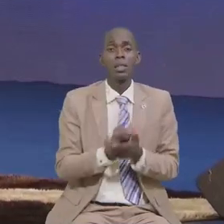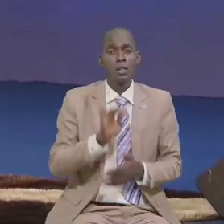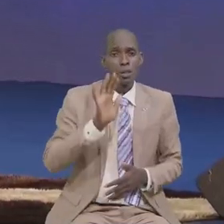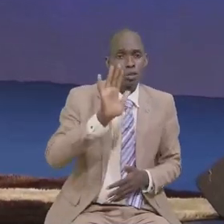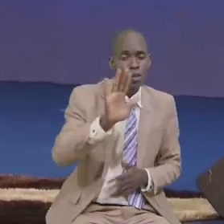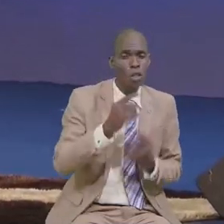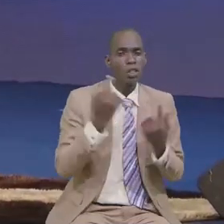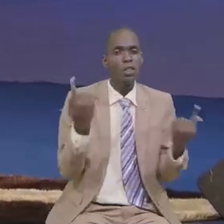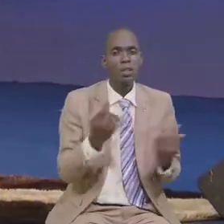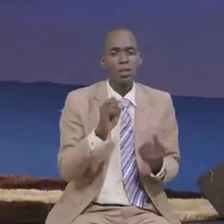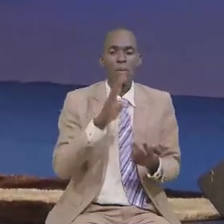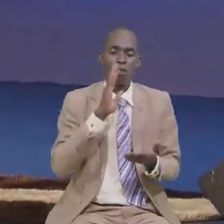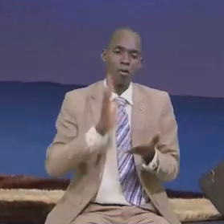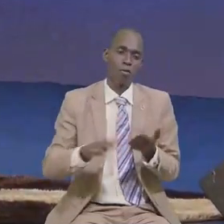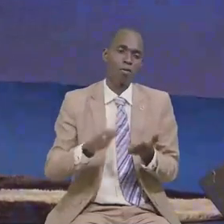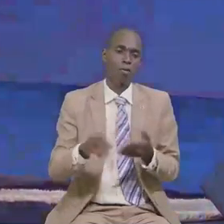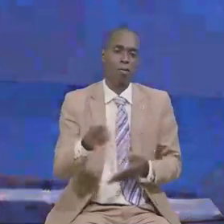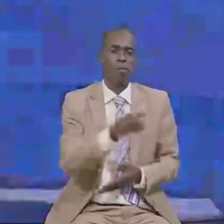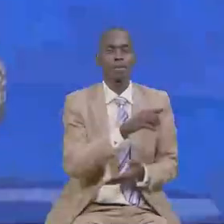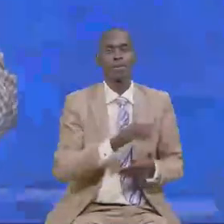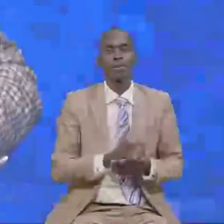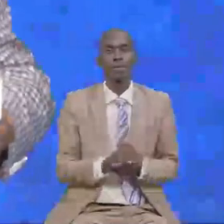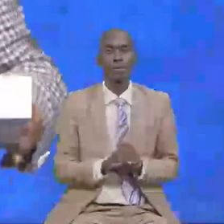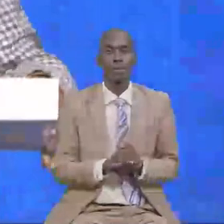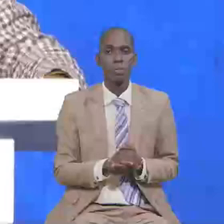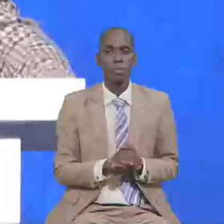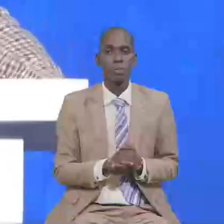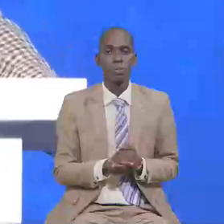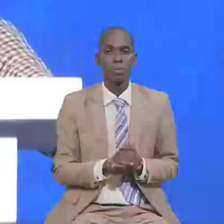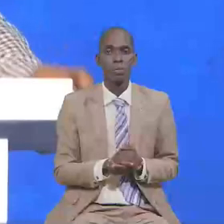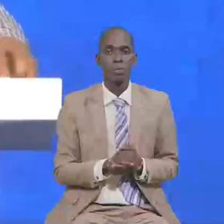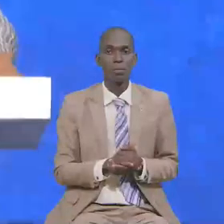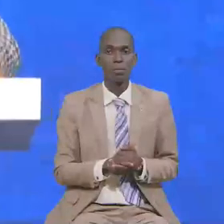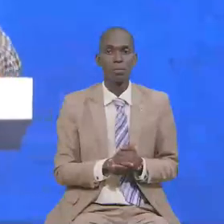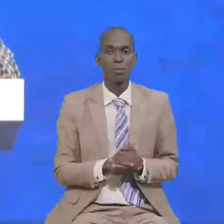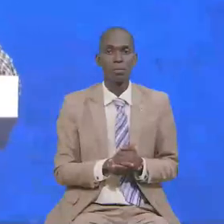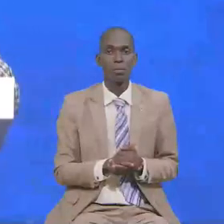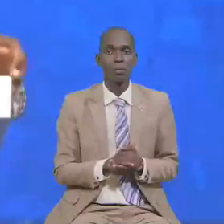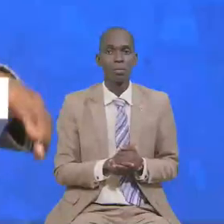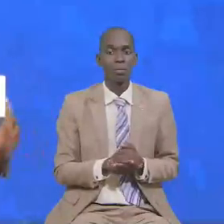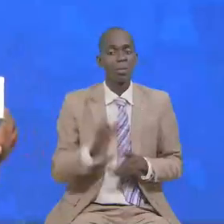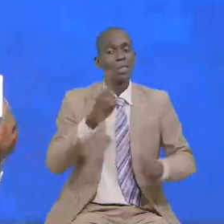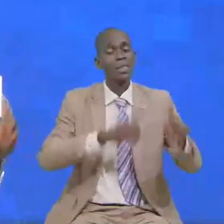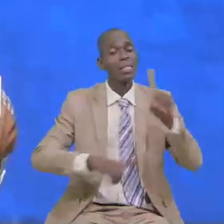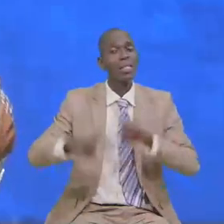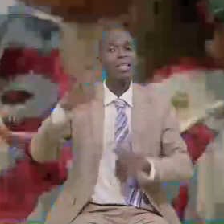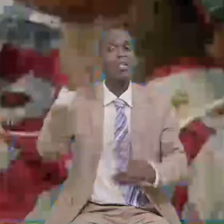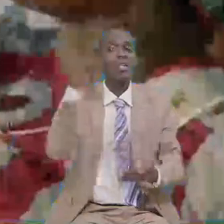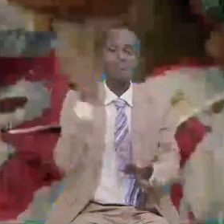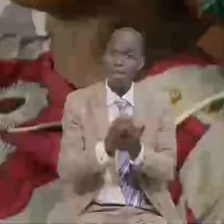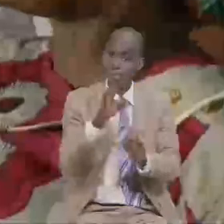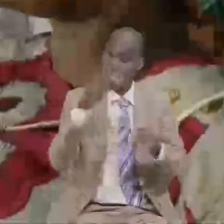tes péchés sont pardonnés. Il faut dire Amen si